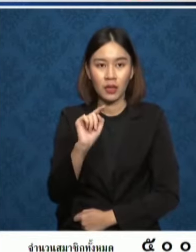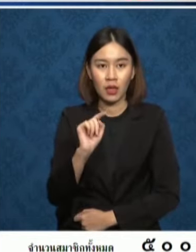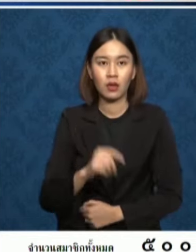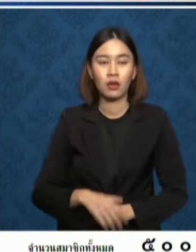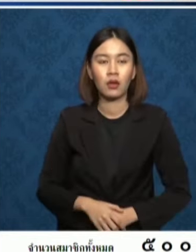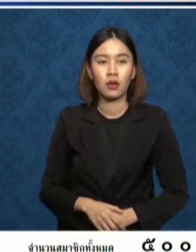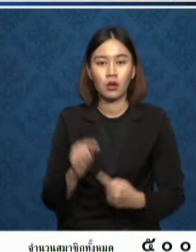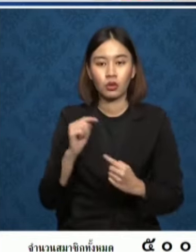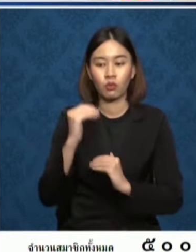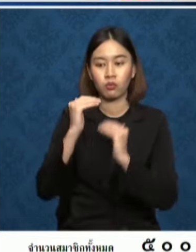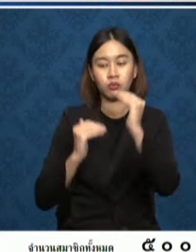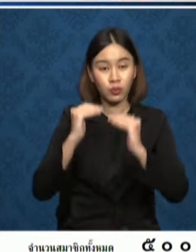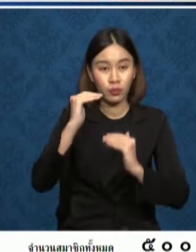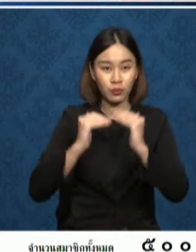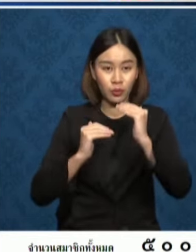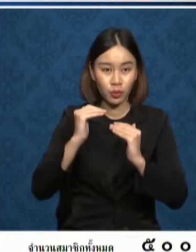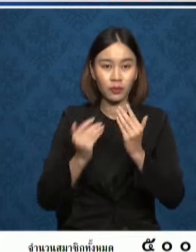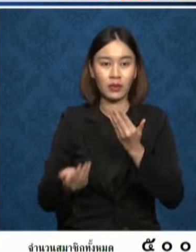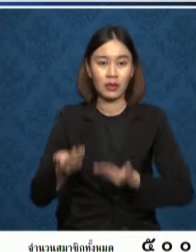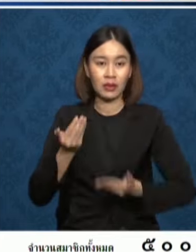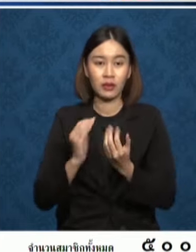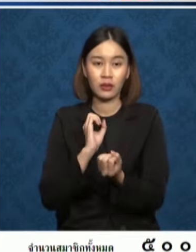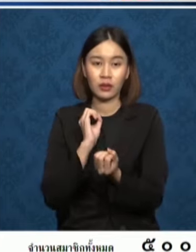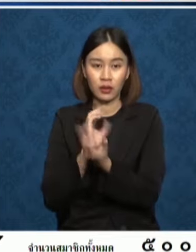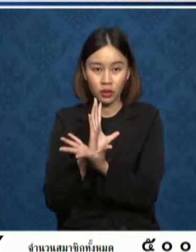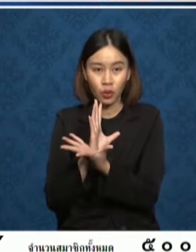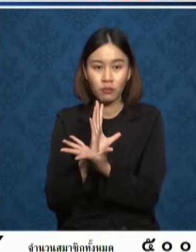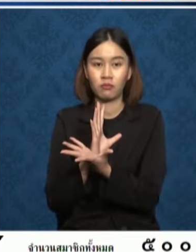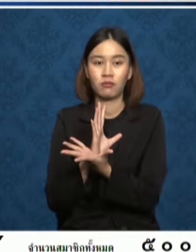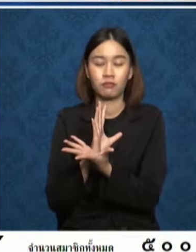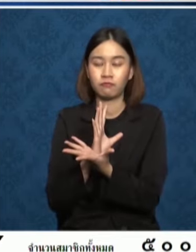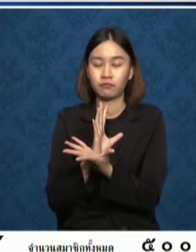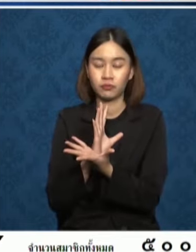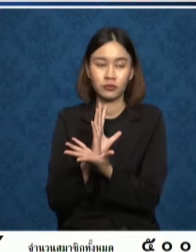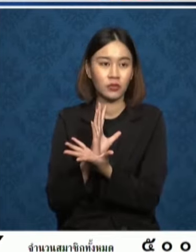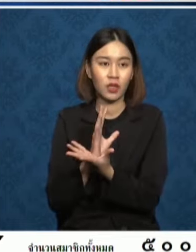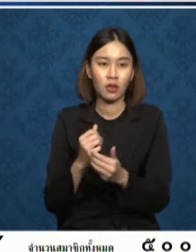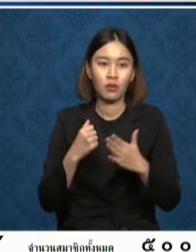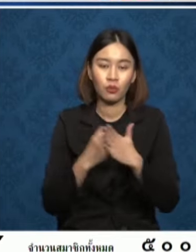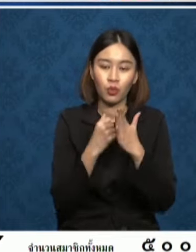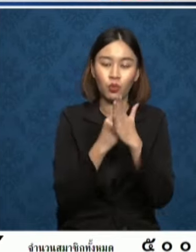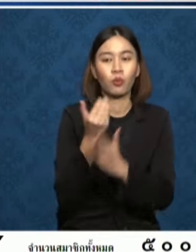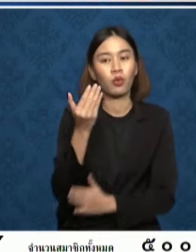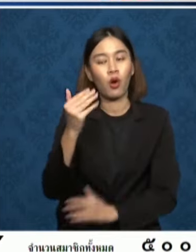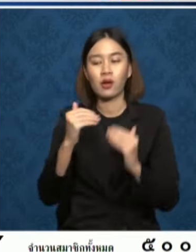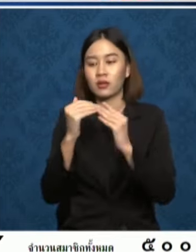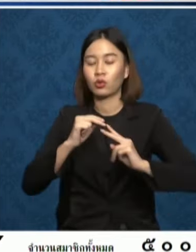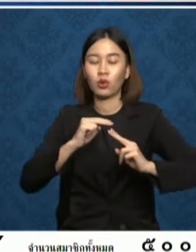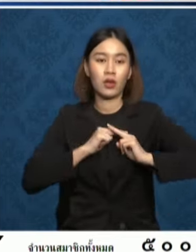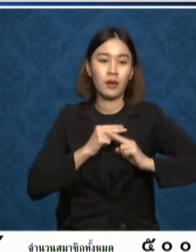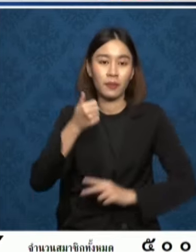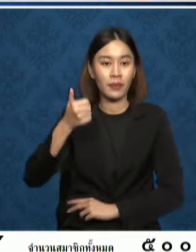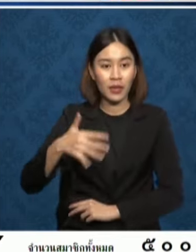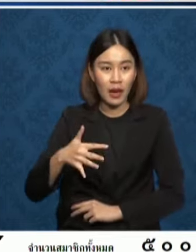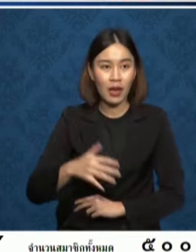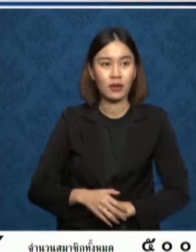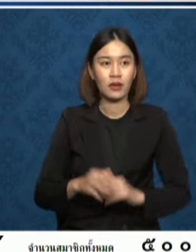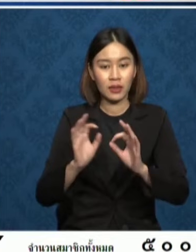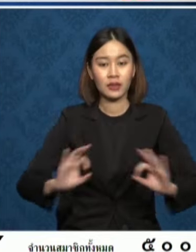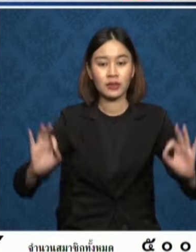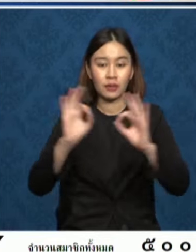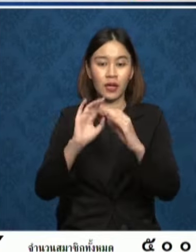ถูกเลือกปฏิบัติหรือได้รับผลกระทบไม่สามารถที่จะต่อสู้เรียกร้องสิลได้ด้วยตัวเองเพราะฉะนั้น